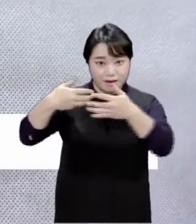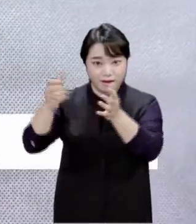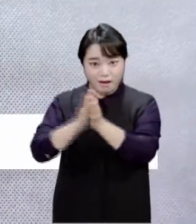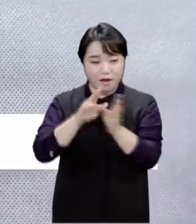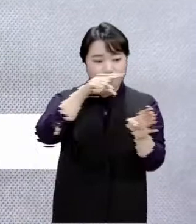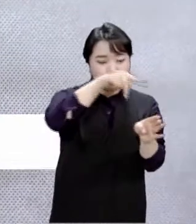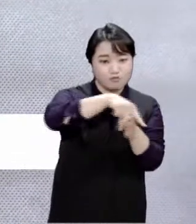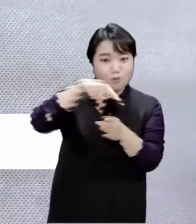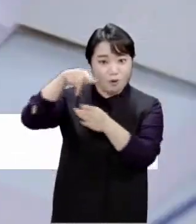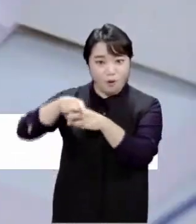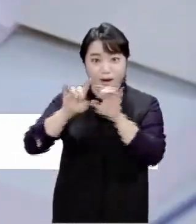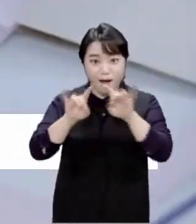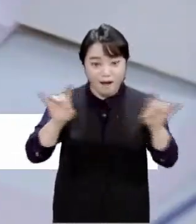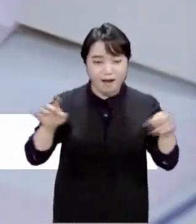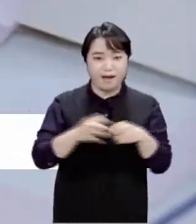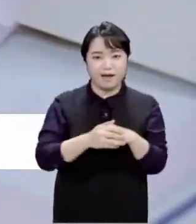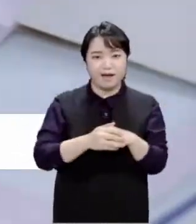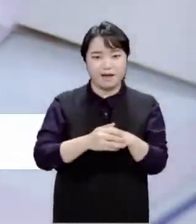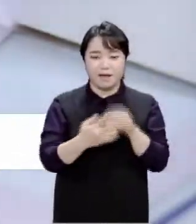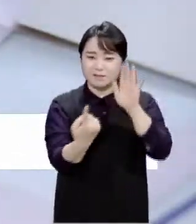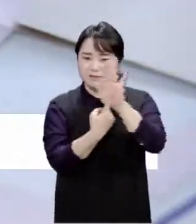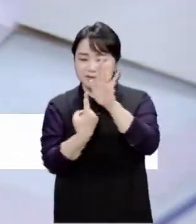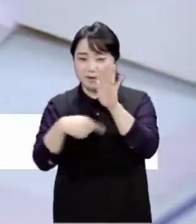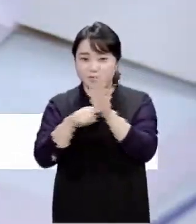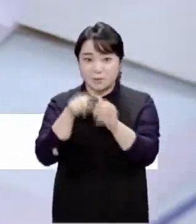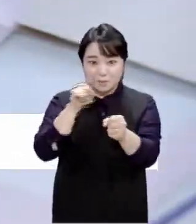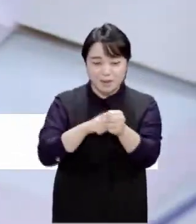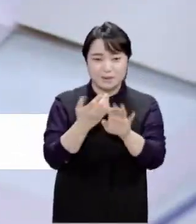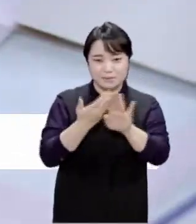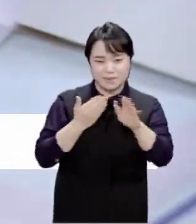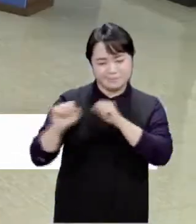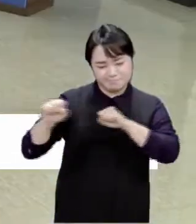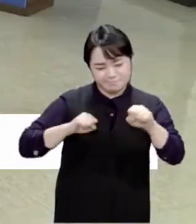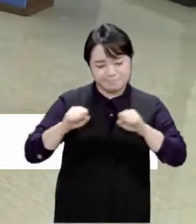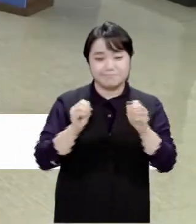후보들마다 공식 선거운동 준비에 박차를 가하는 이유입니다.